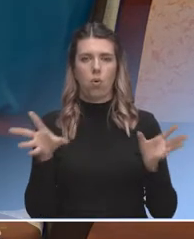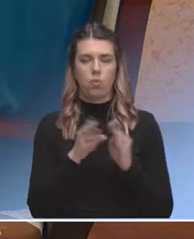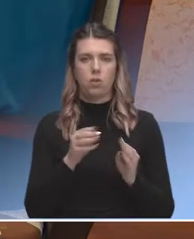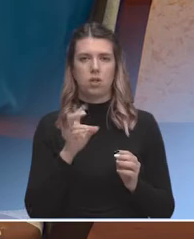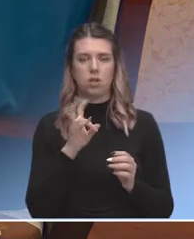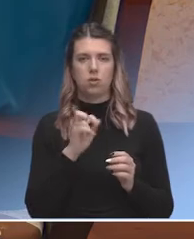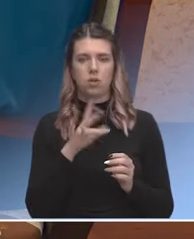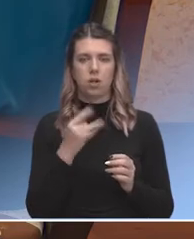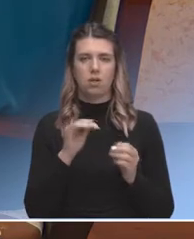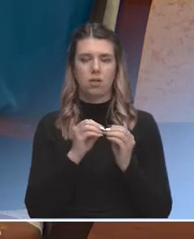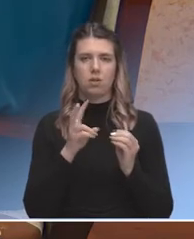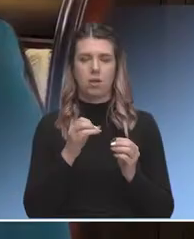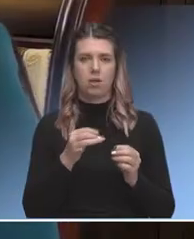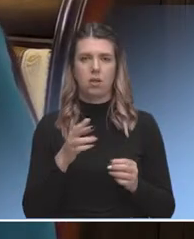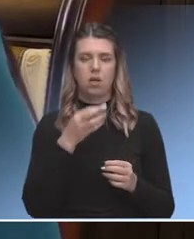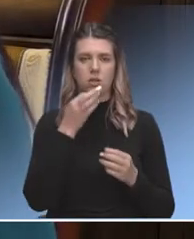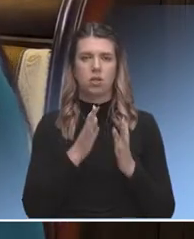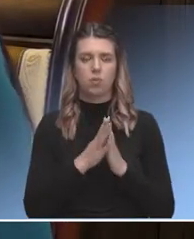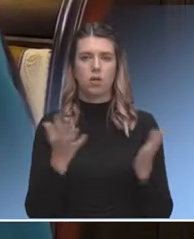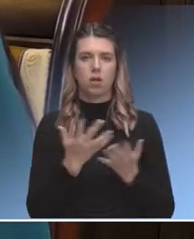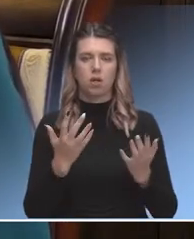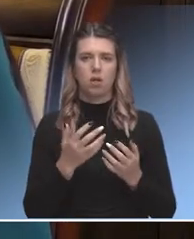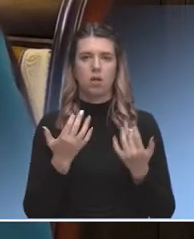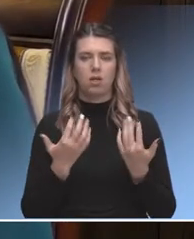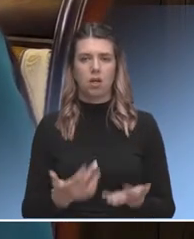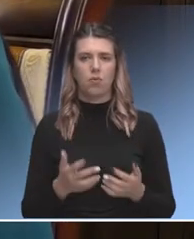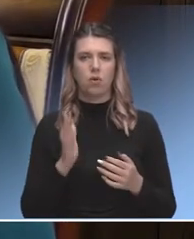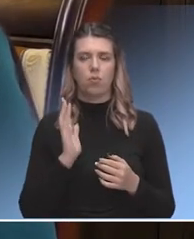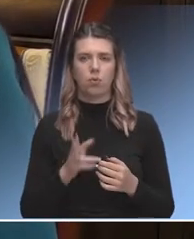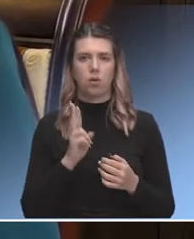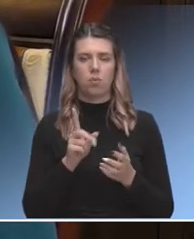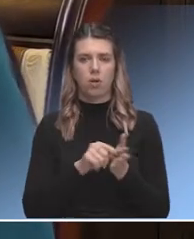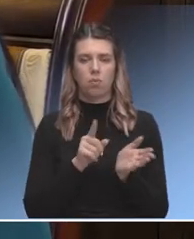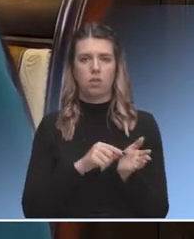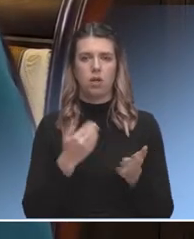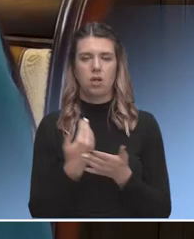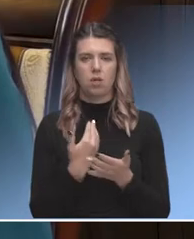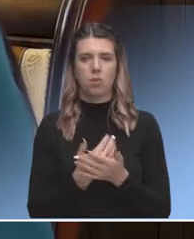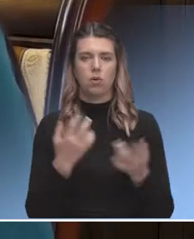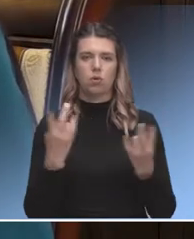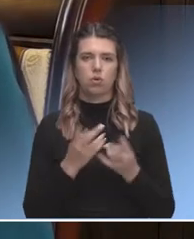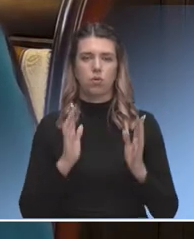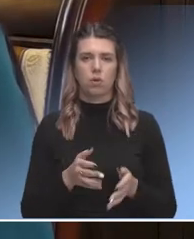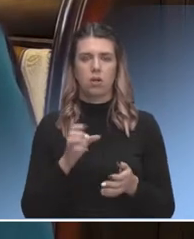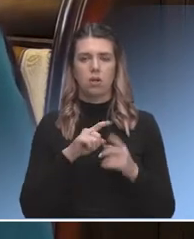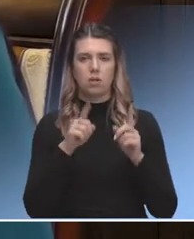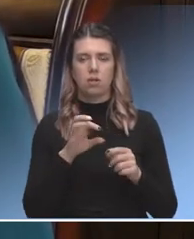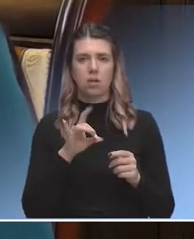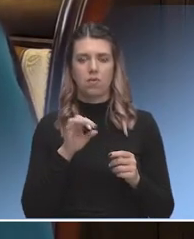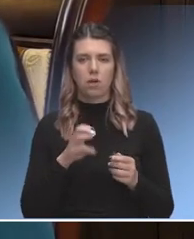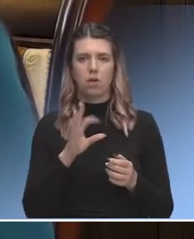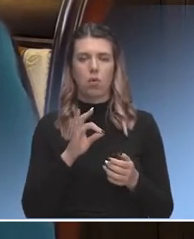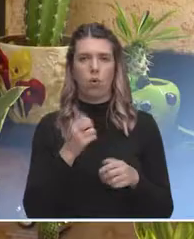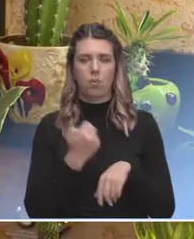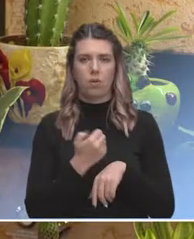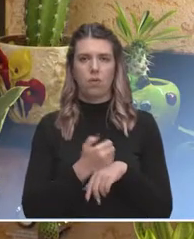общенациональном мероприятии десятилетия. Скажите, пожалуйста, какие тогда требования будут к переписчикам? Вот, например, нужен ли будет сертификат о